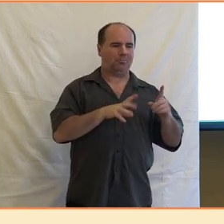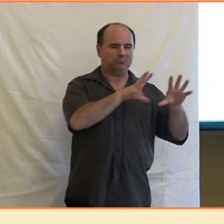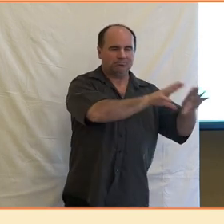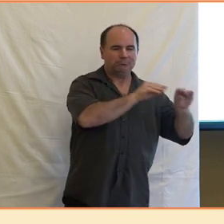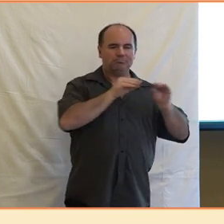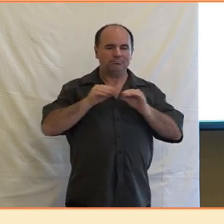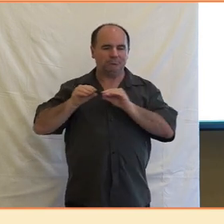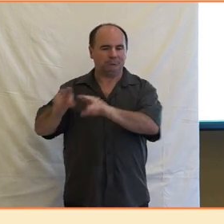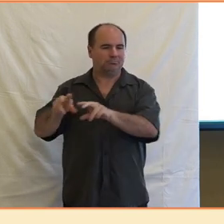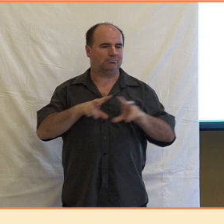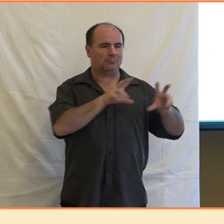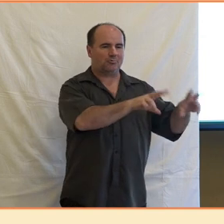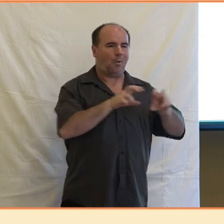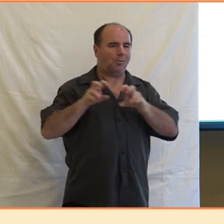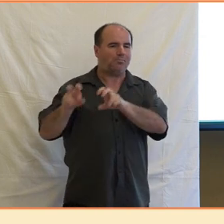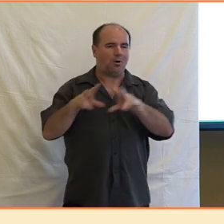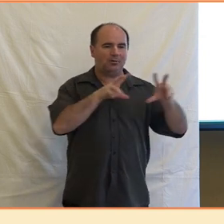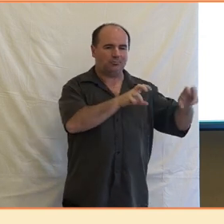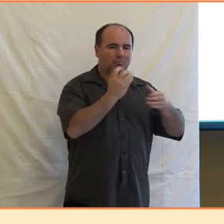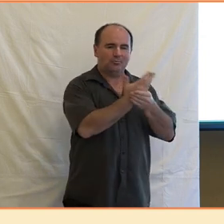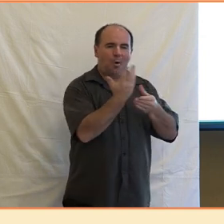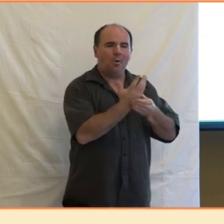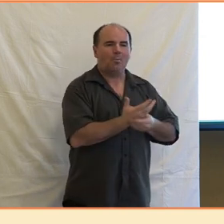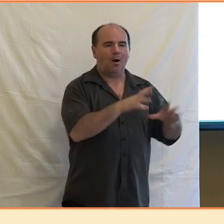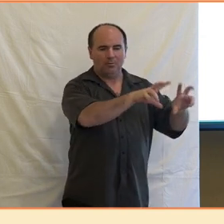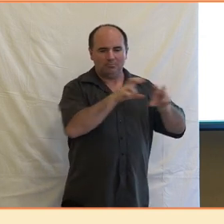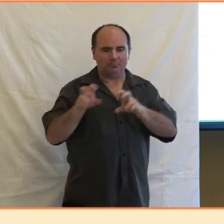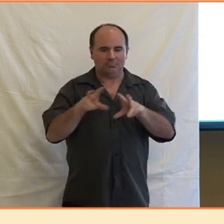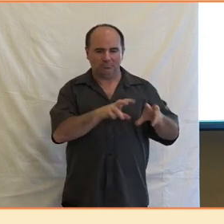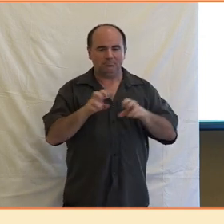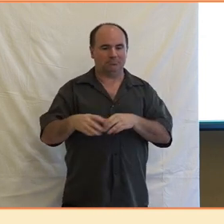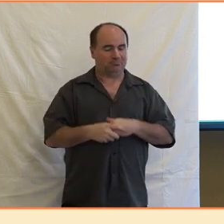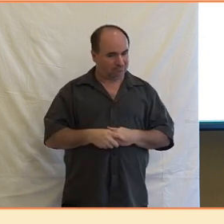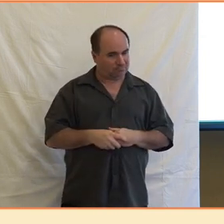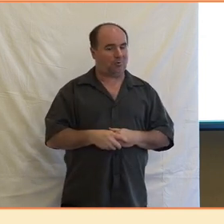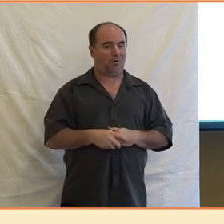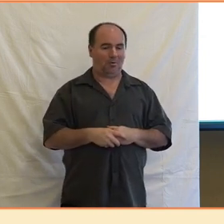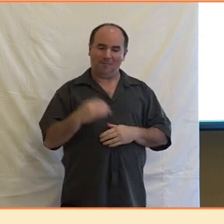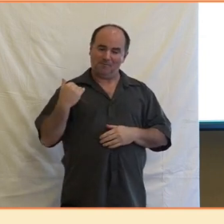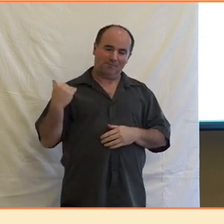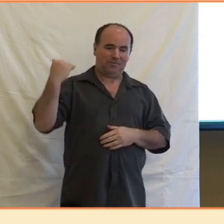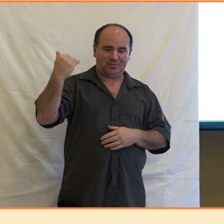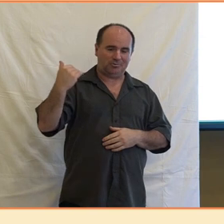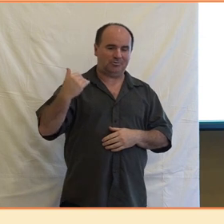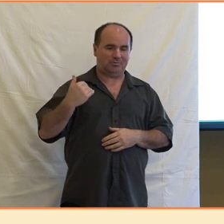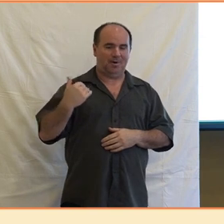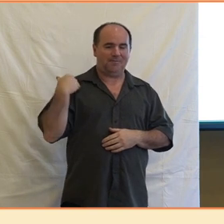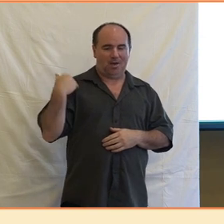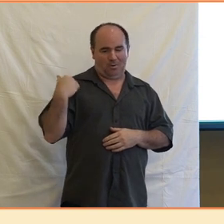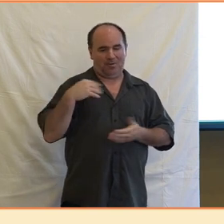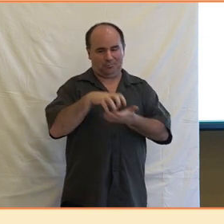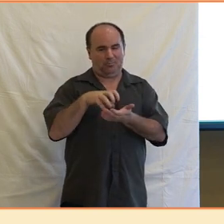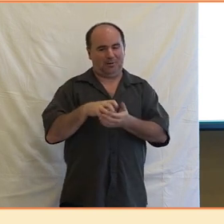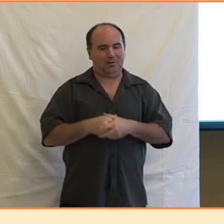že tak to jako jednoduchá věc, třeba v těch vyšších věkových skupinách opravdu se týká jako řádově